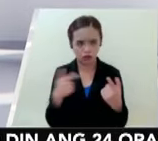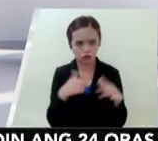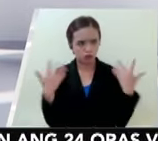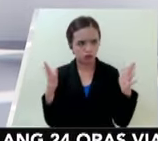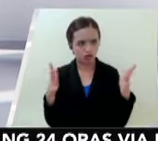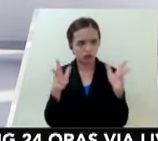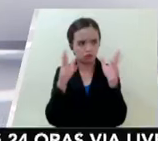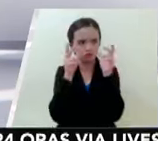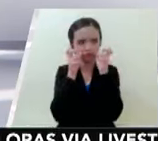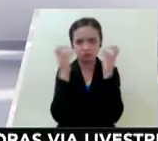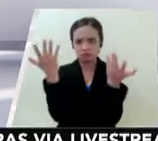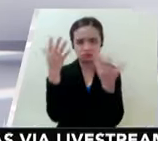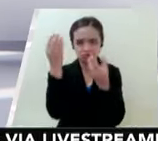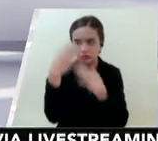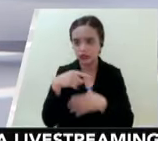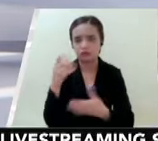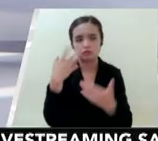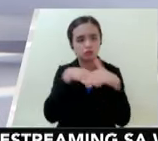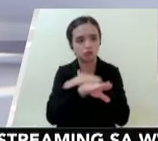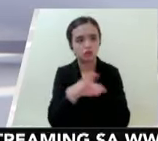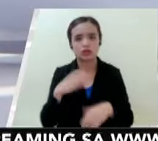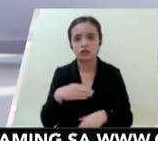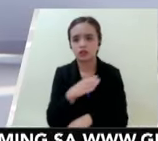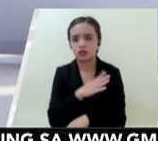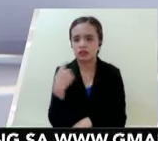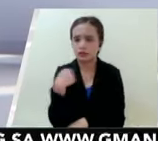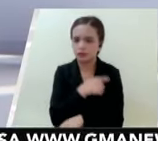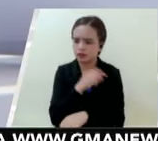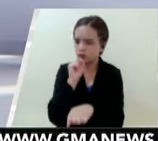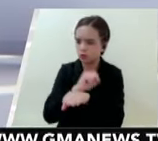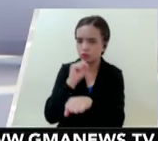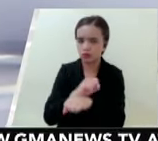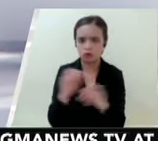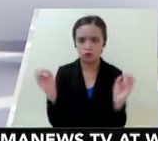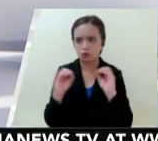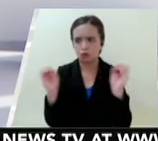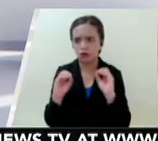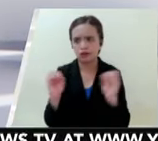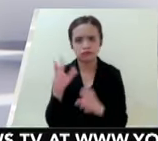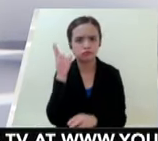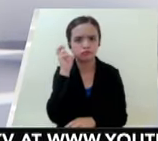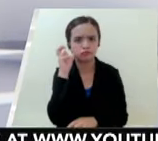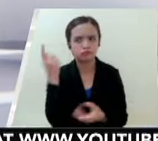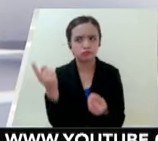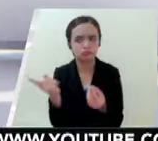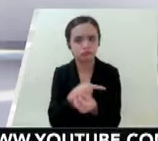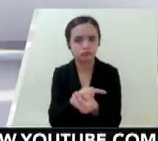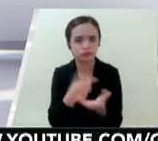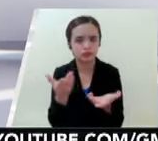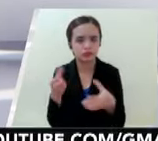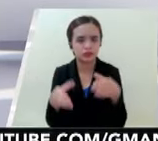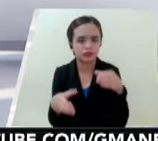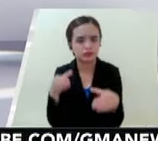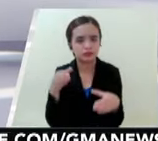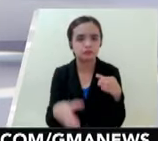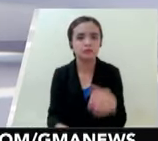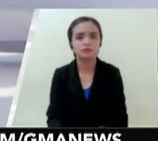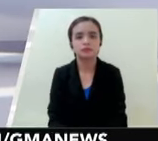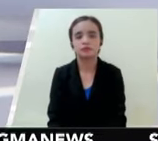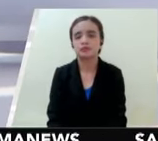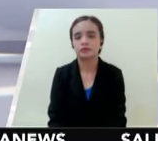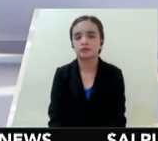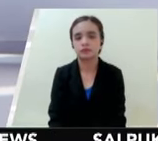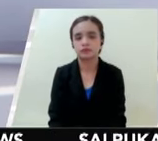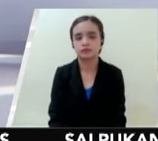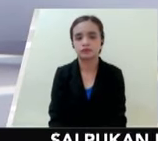po ako sa kongreso at nagtatrabaho po kami, wala naman po kami nadidinig na impeachment. Para sa GMA Integrated News, Jonathan Andal